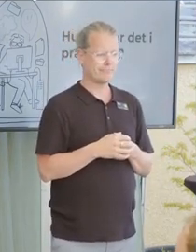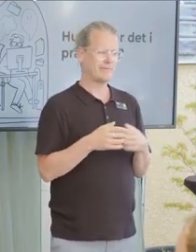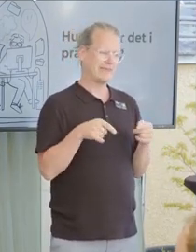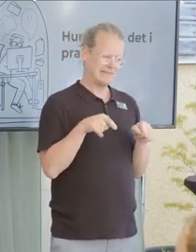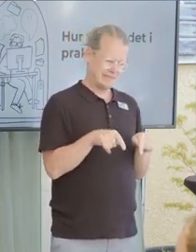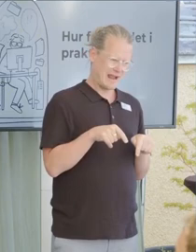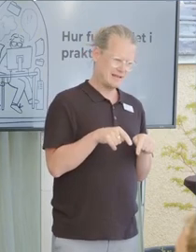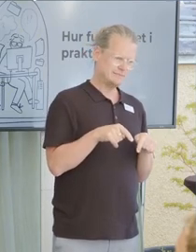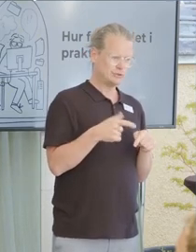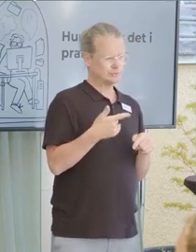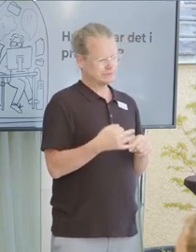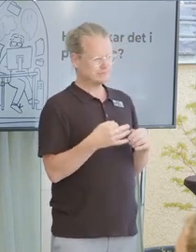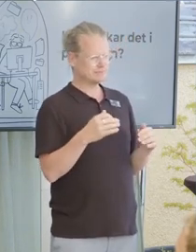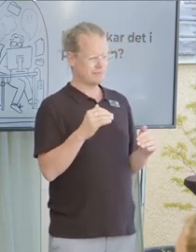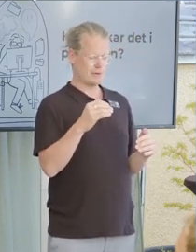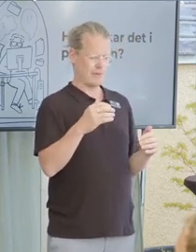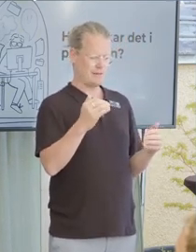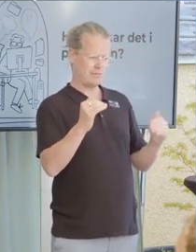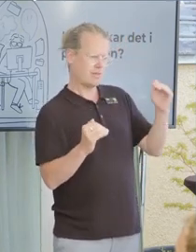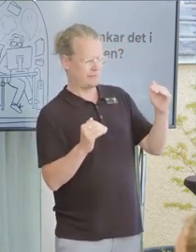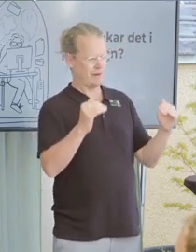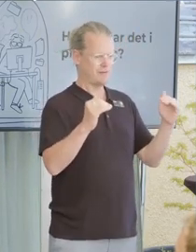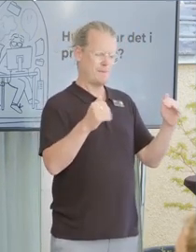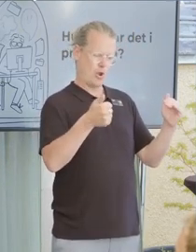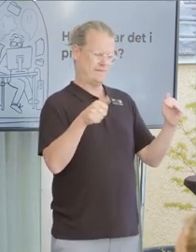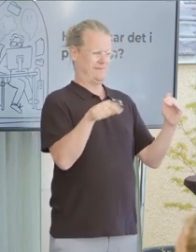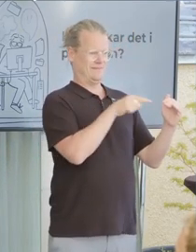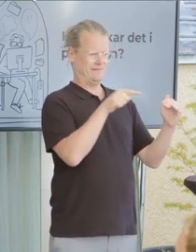åtminstone hantera genom att utforma upphovsrätten så att